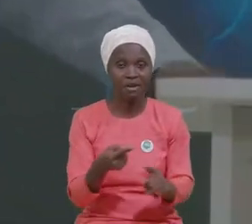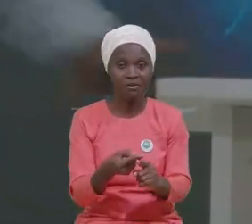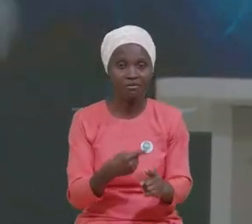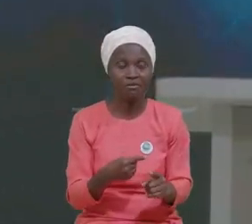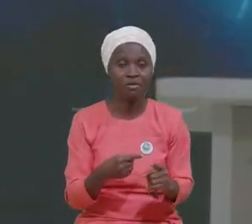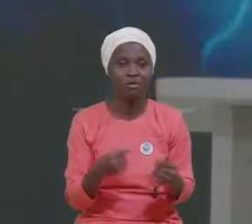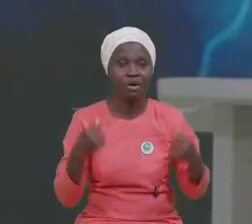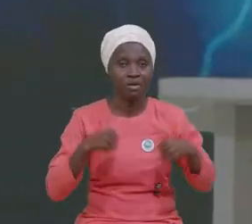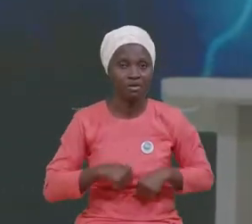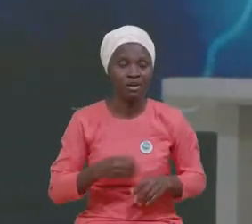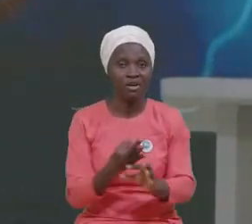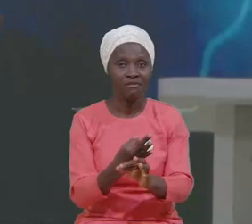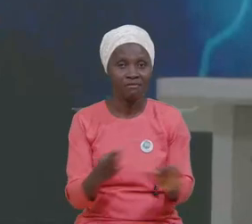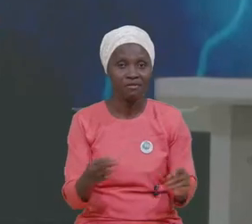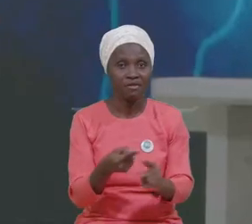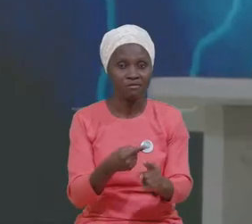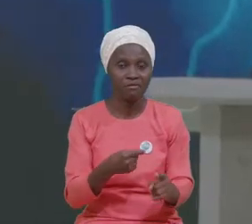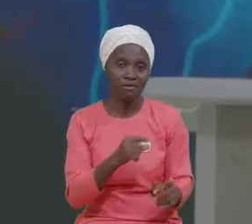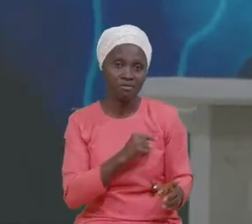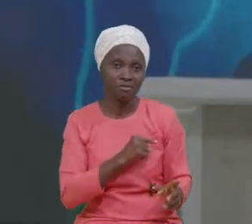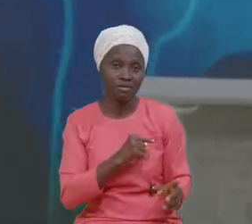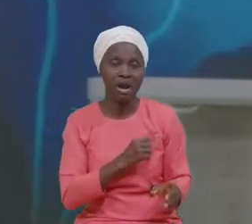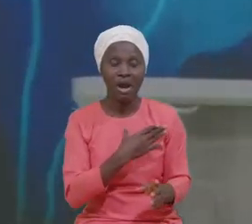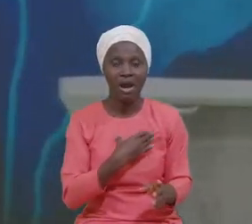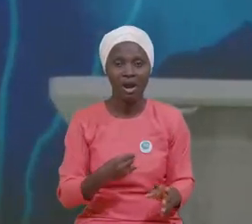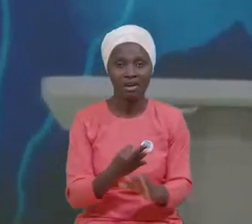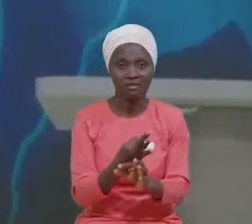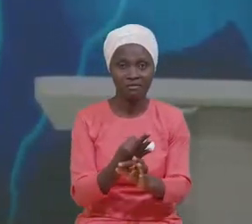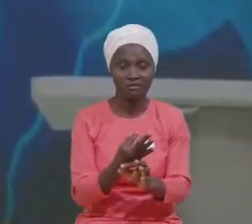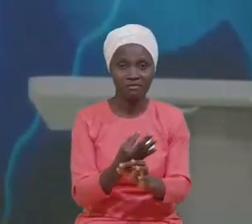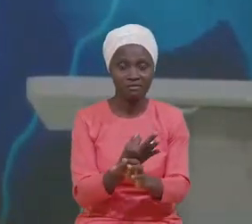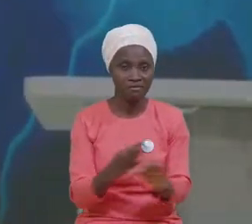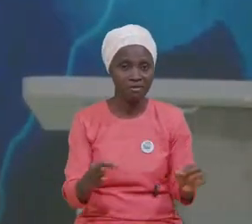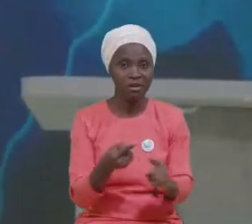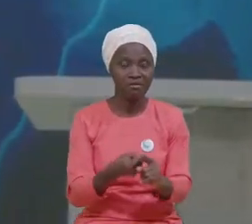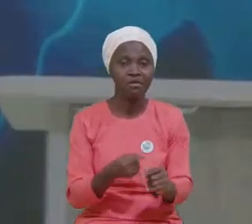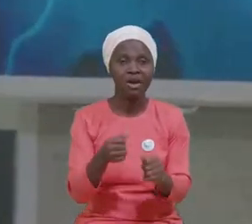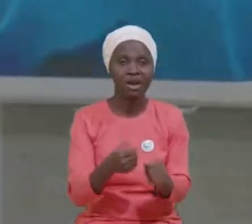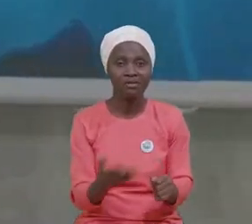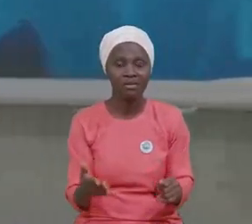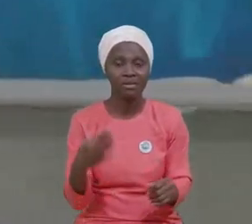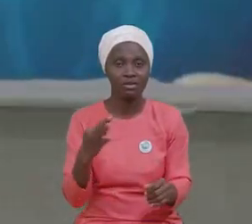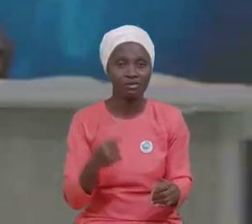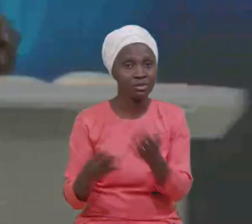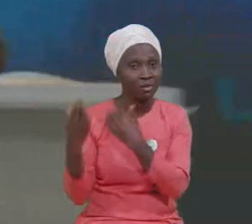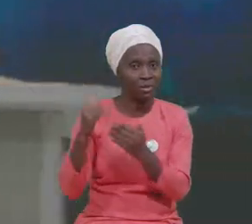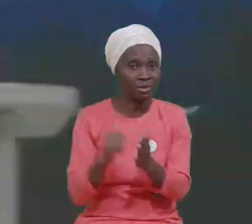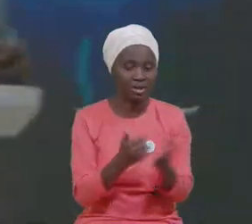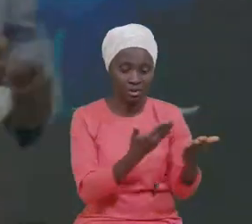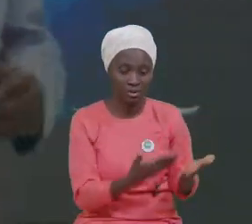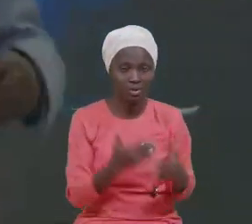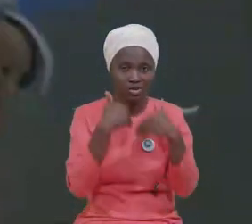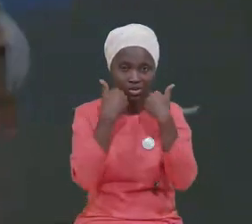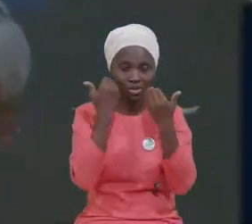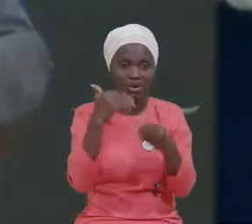de la condamnation, libérée de la culpabilité et libérée de tout ce qui est du passé qui apportait la